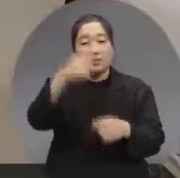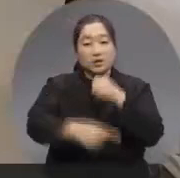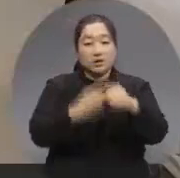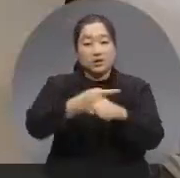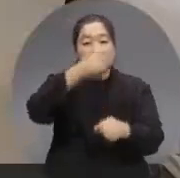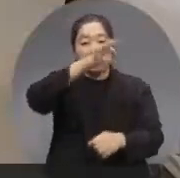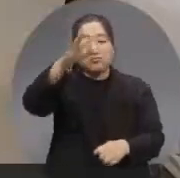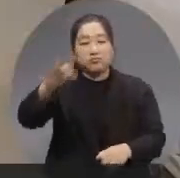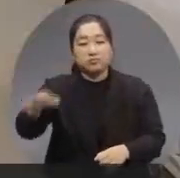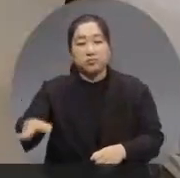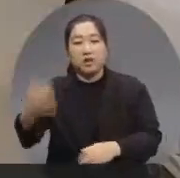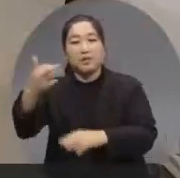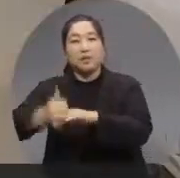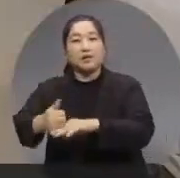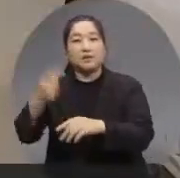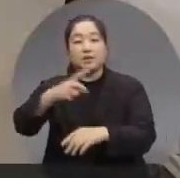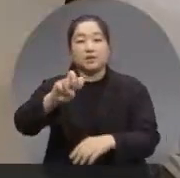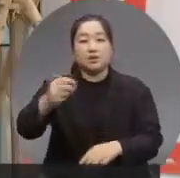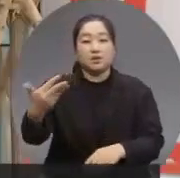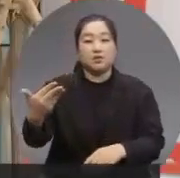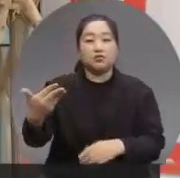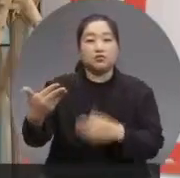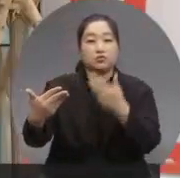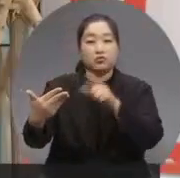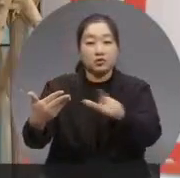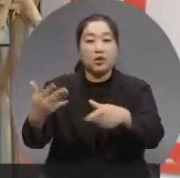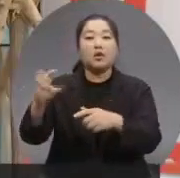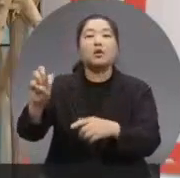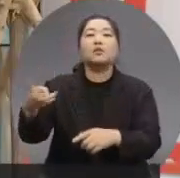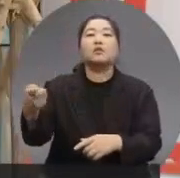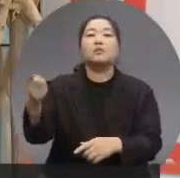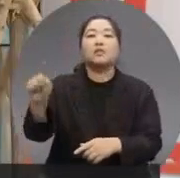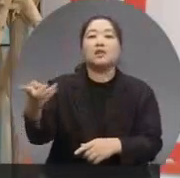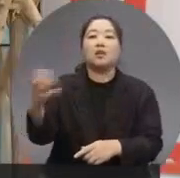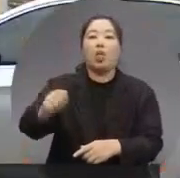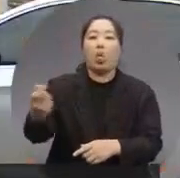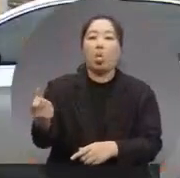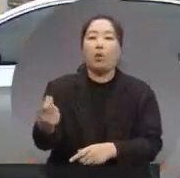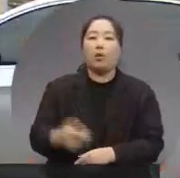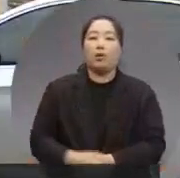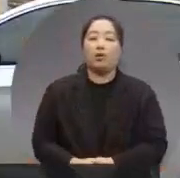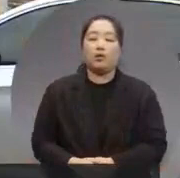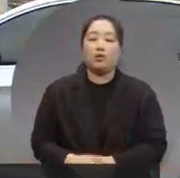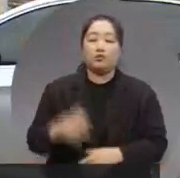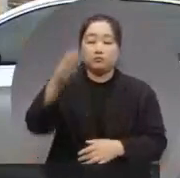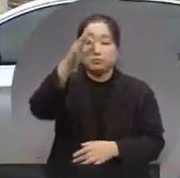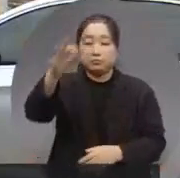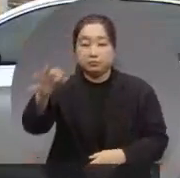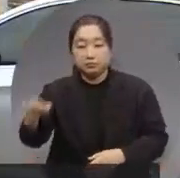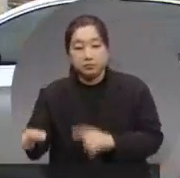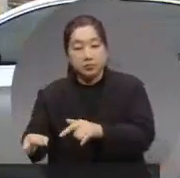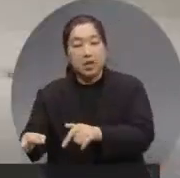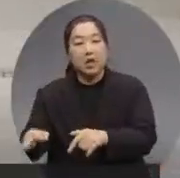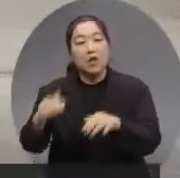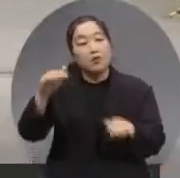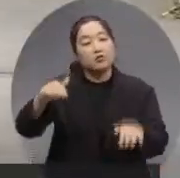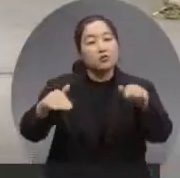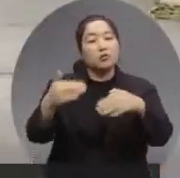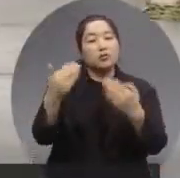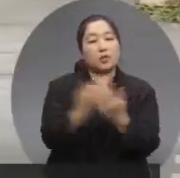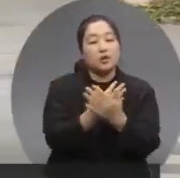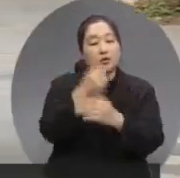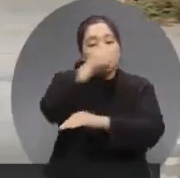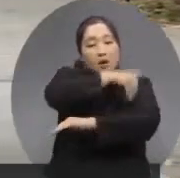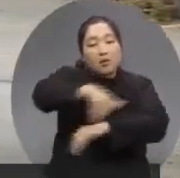해인 2029년에는 31억 원까지 줄어듭니다. 지원 축소에 따른 새 도농 균형발전 구상이